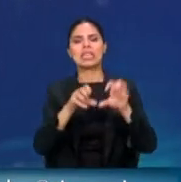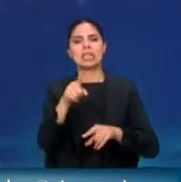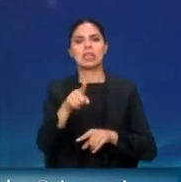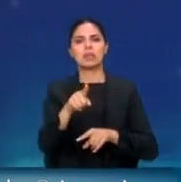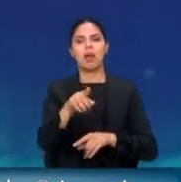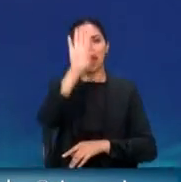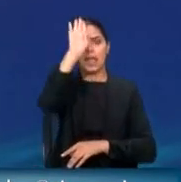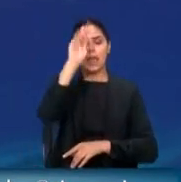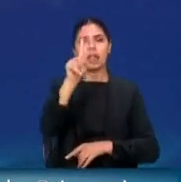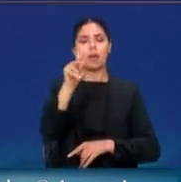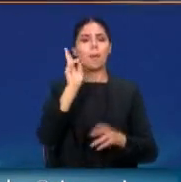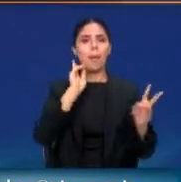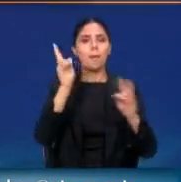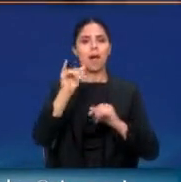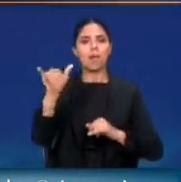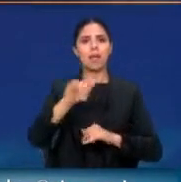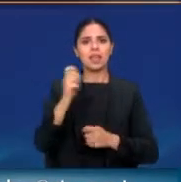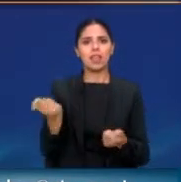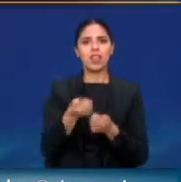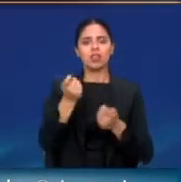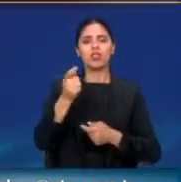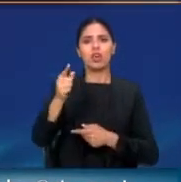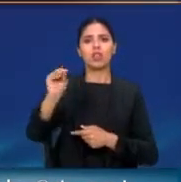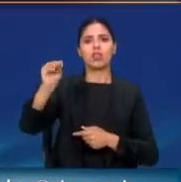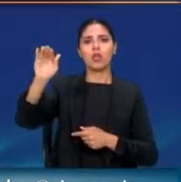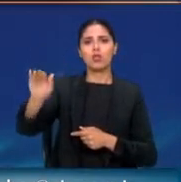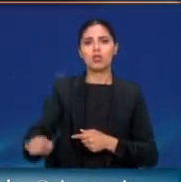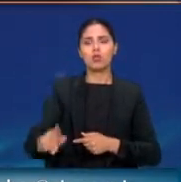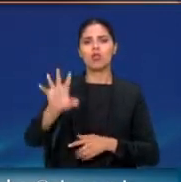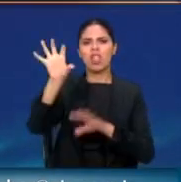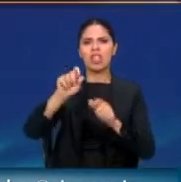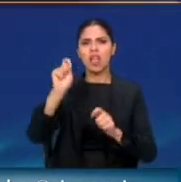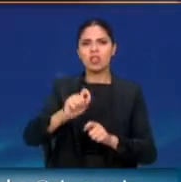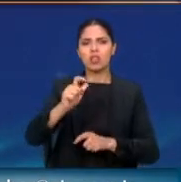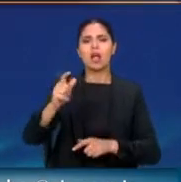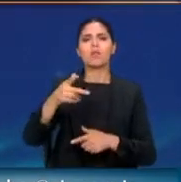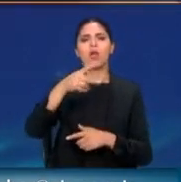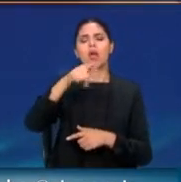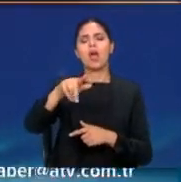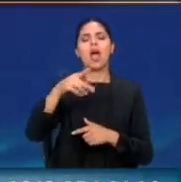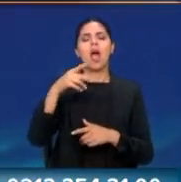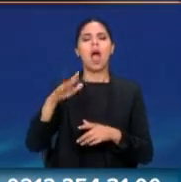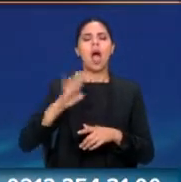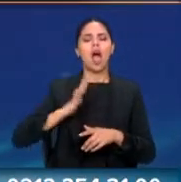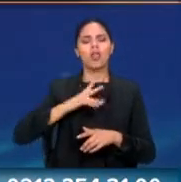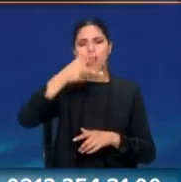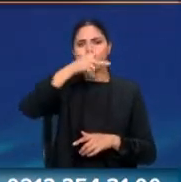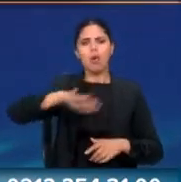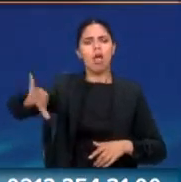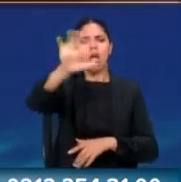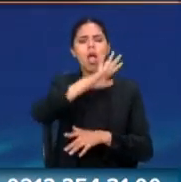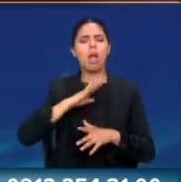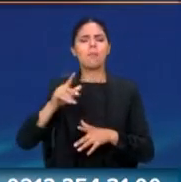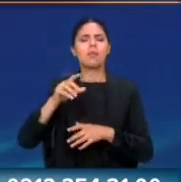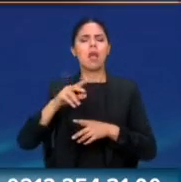istismarı. İstanbul'da bir berberin yanında çalıştırdığı çırağını taciz ettiği iddiası Arnavutköylüleri ayağa kaldırdı. O berberi